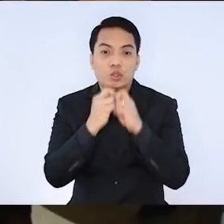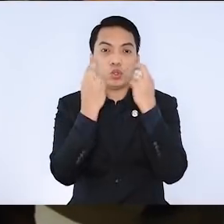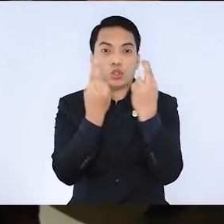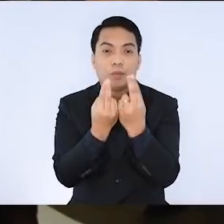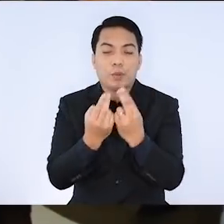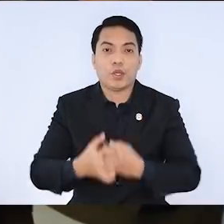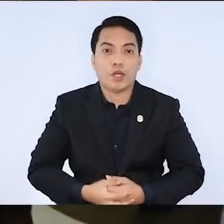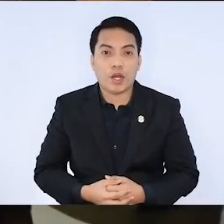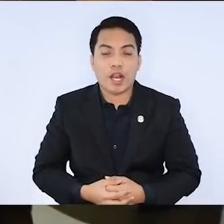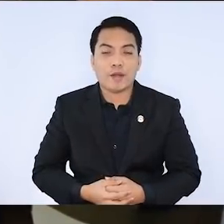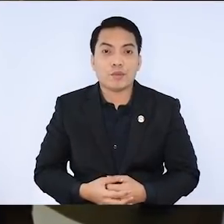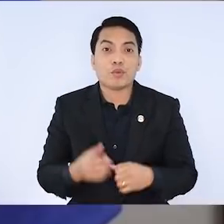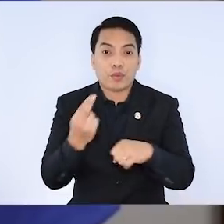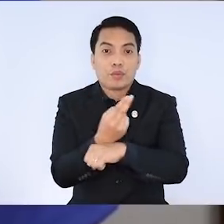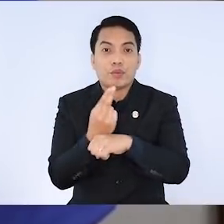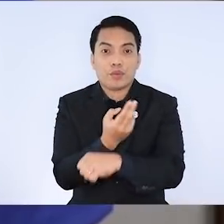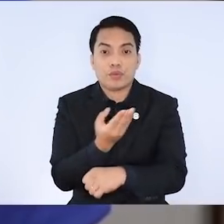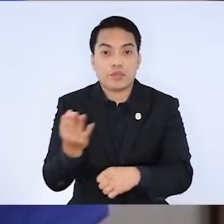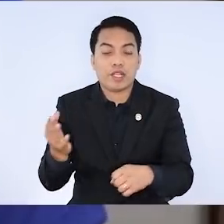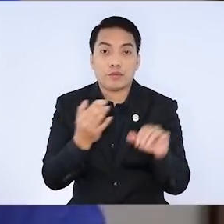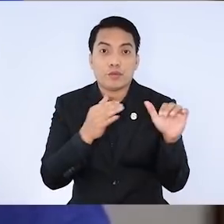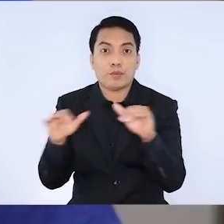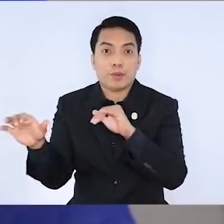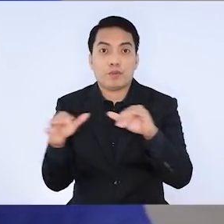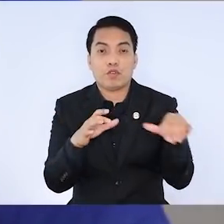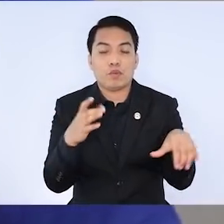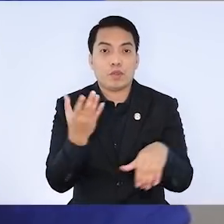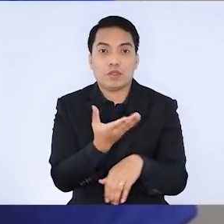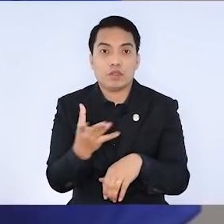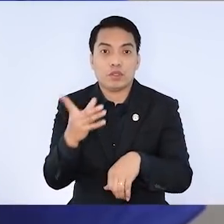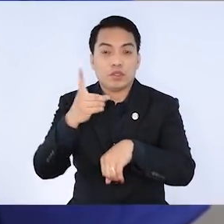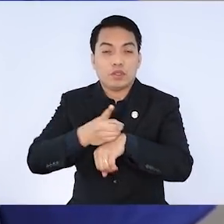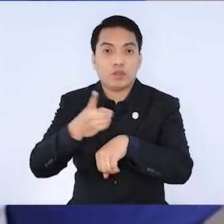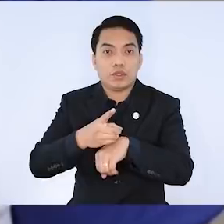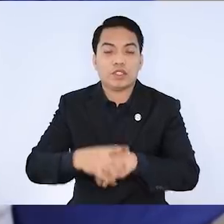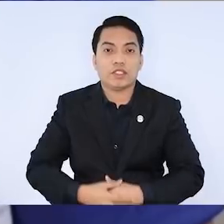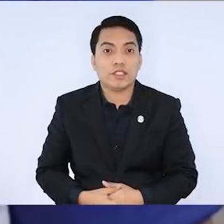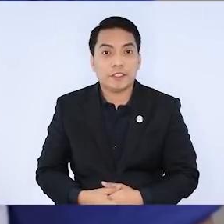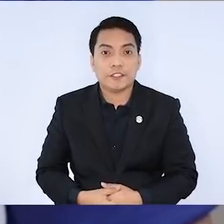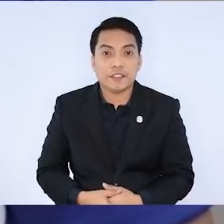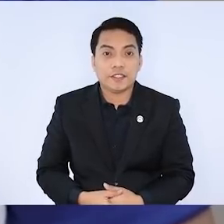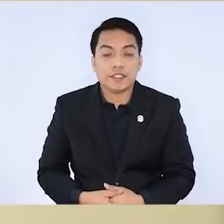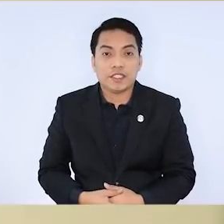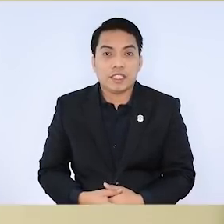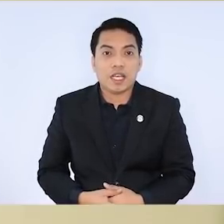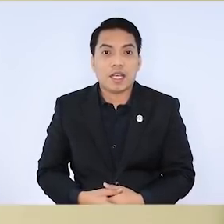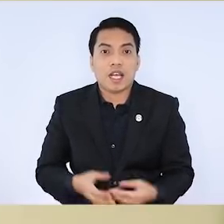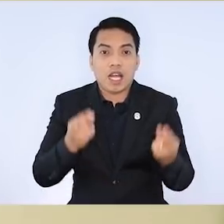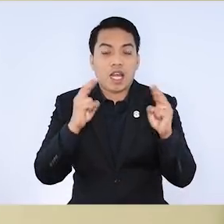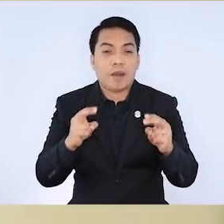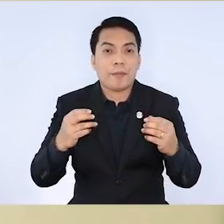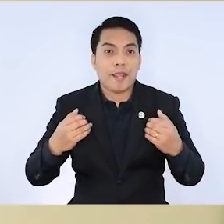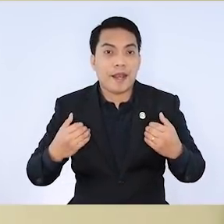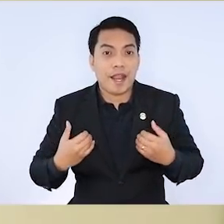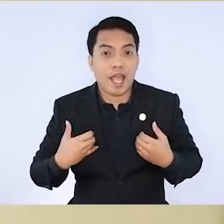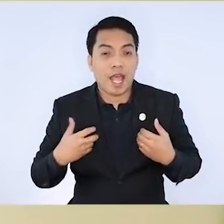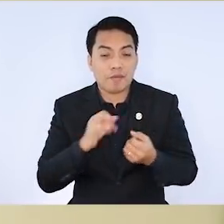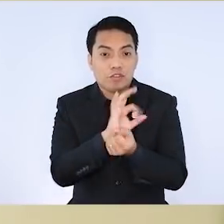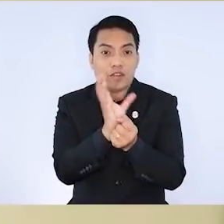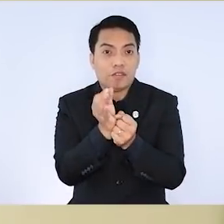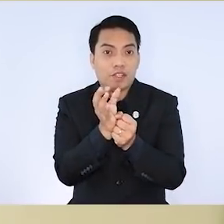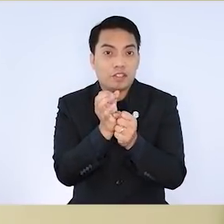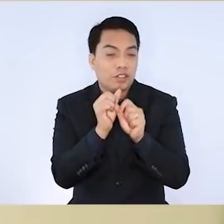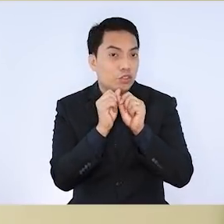ito na magagamit nila sa pagtupad ng kanilang mga tungkulin. Kahit may pandemya,